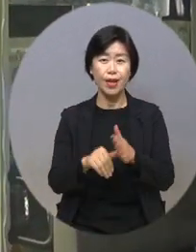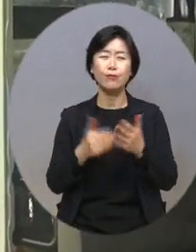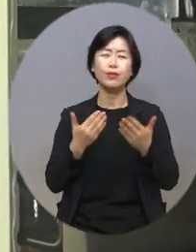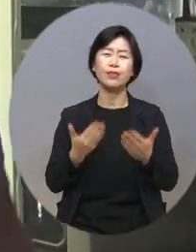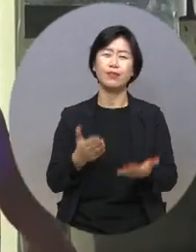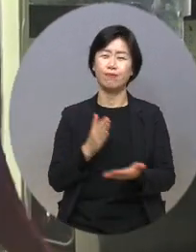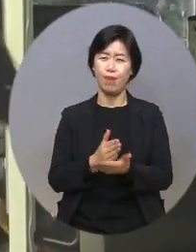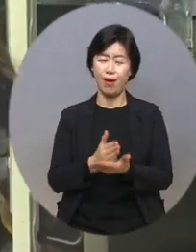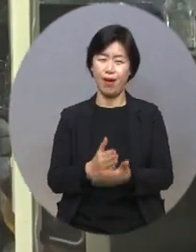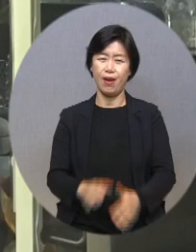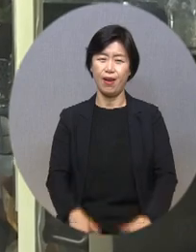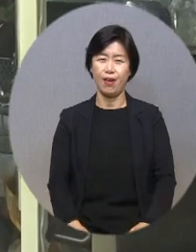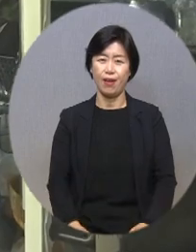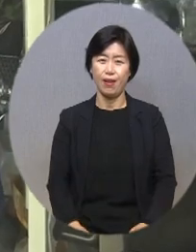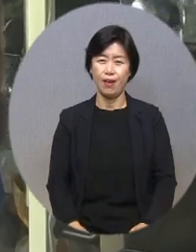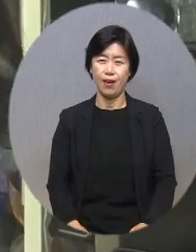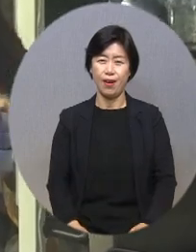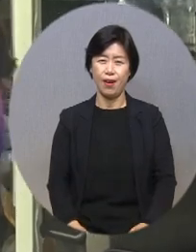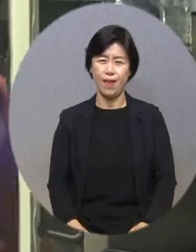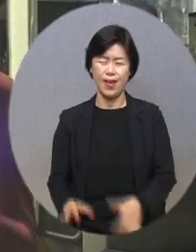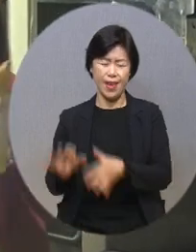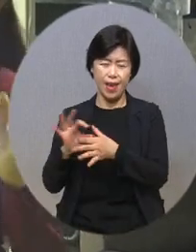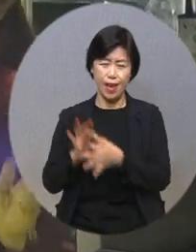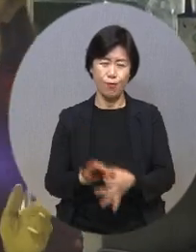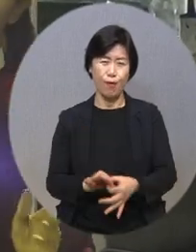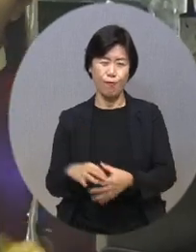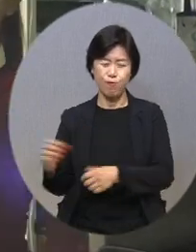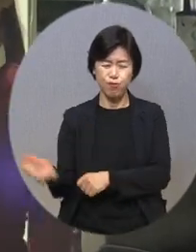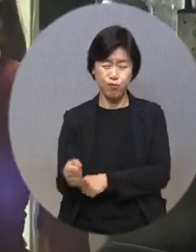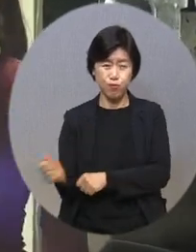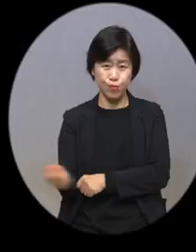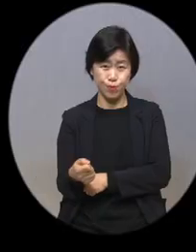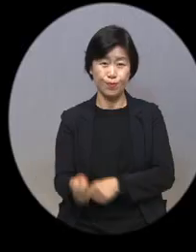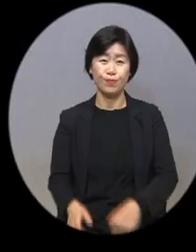쉬지 마라. 그리고 또 뭐였죠? 끊임없이 계속 쳐라. 끊임없이 계속 쳐라.